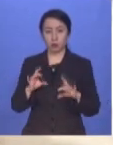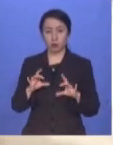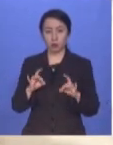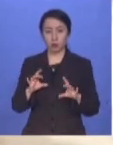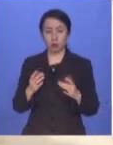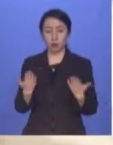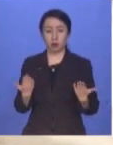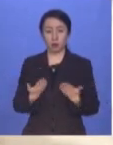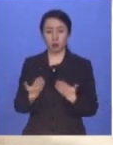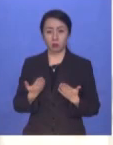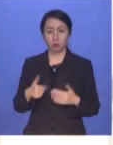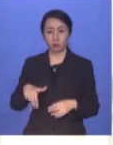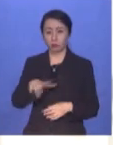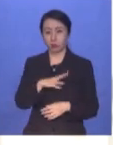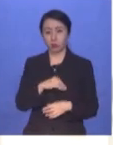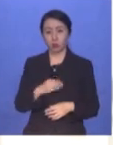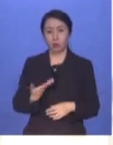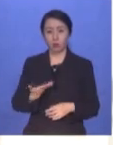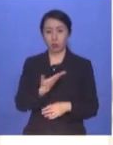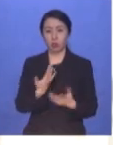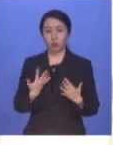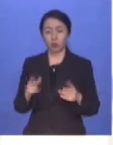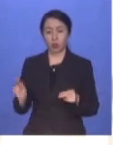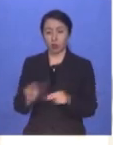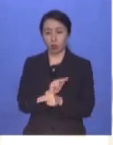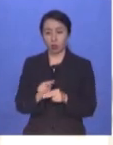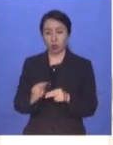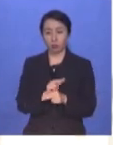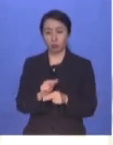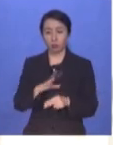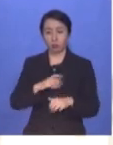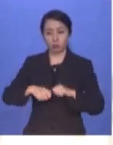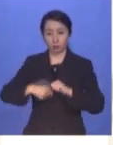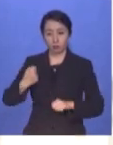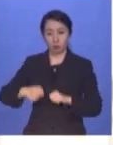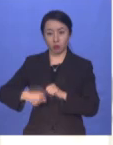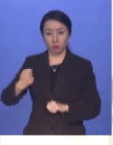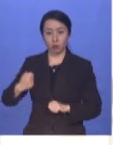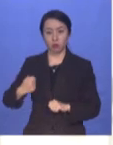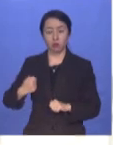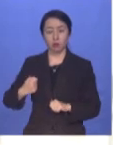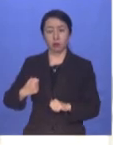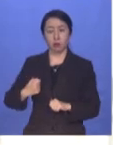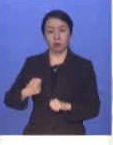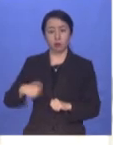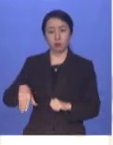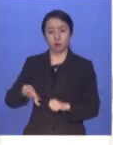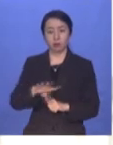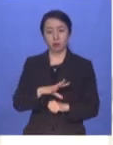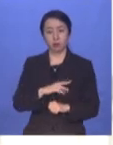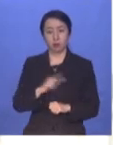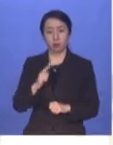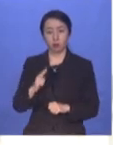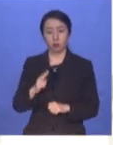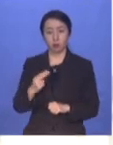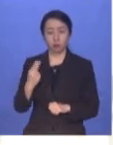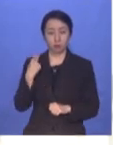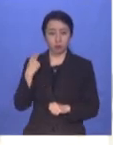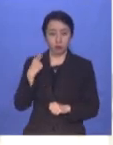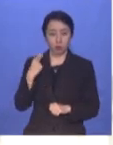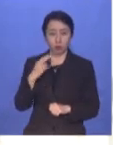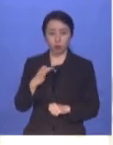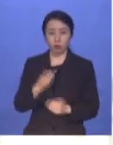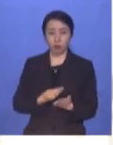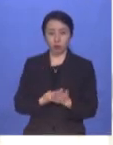қысы қалай істеп атқан оның барлығын. Біздің қаншама ремонтымыз бүлініп жатыр, біз ол ремонттар жайлы ешкімге қарсы иск беріп атқан жоқ